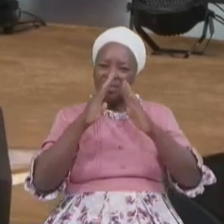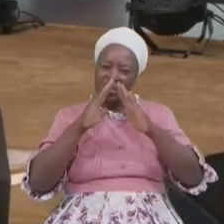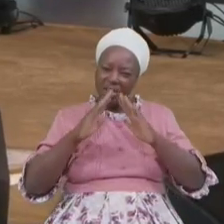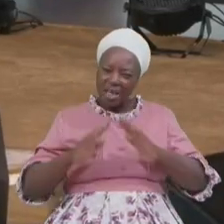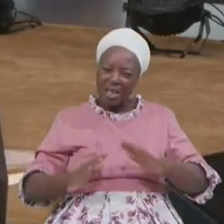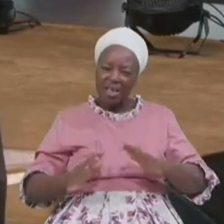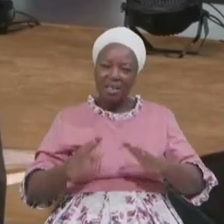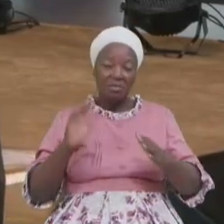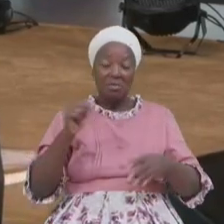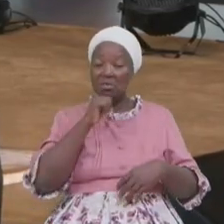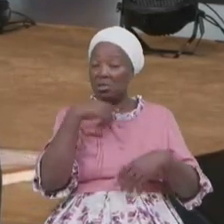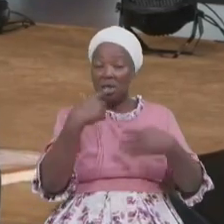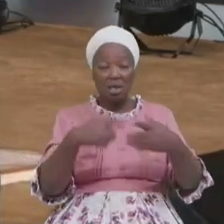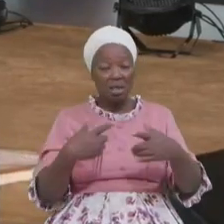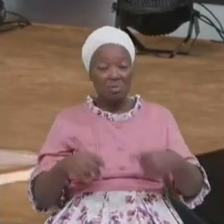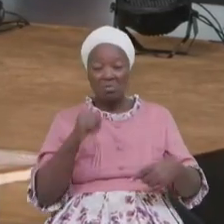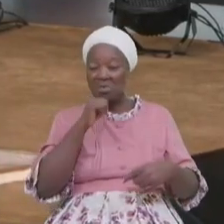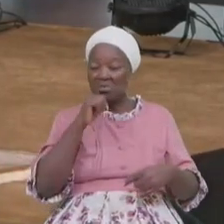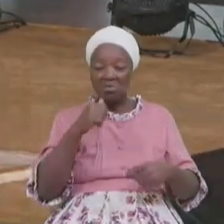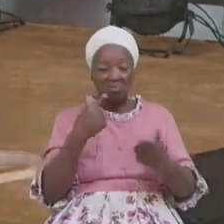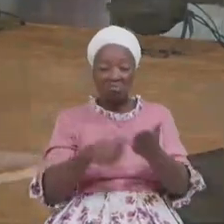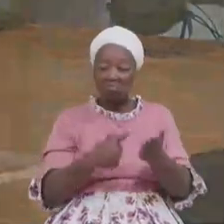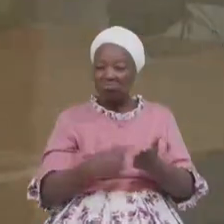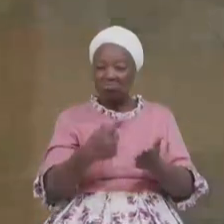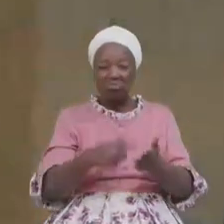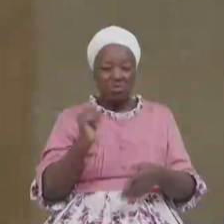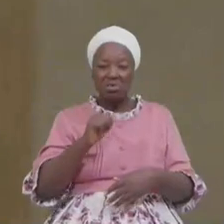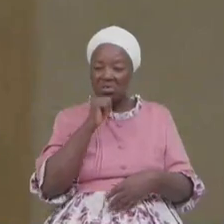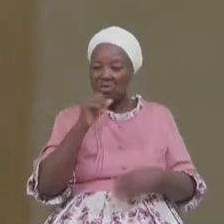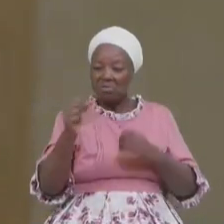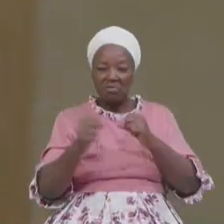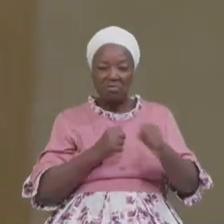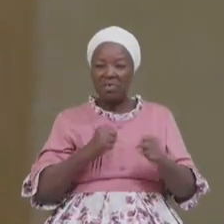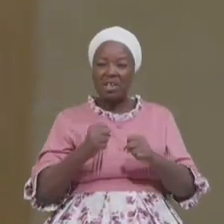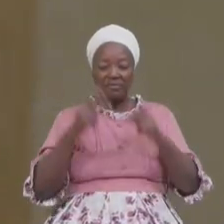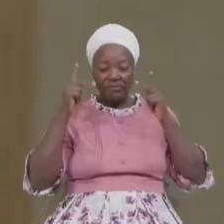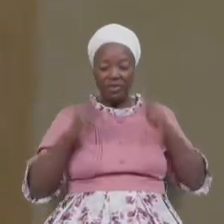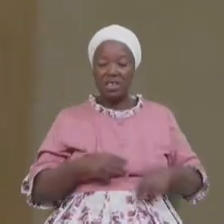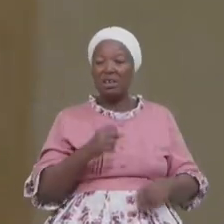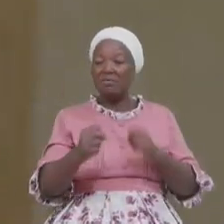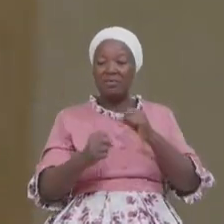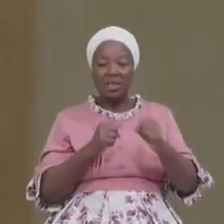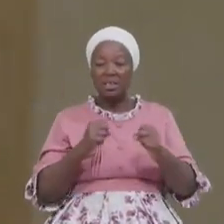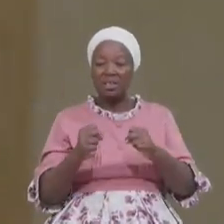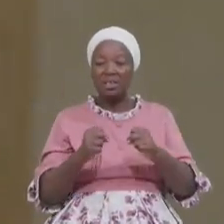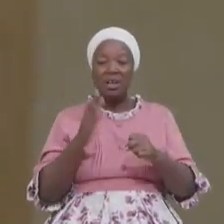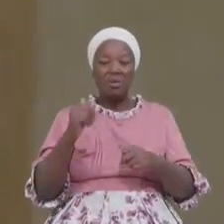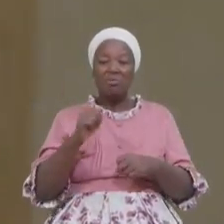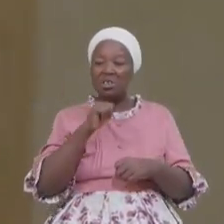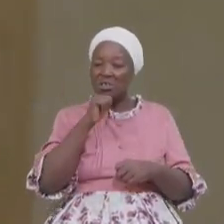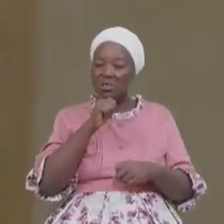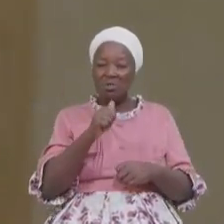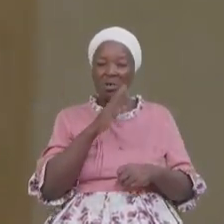n'argumente pas, qui ne débat pas, qui ne se bat pas physiquement, qui n'est pas